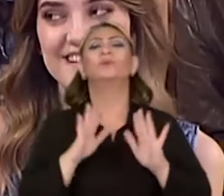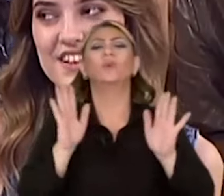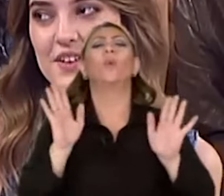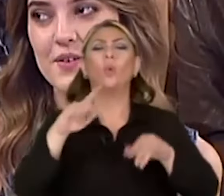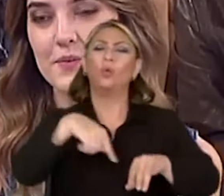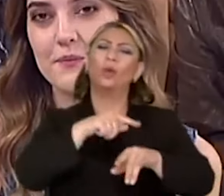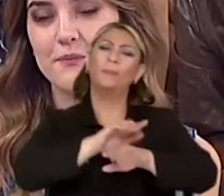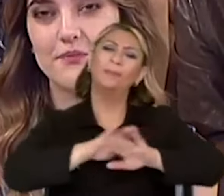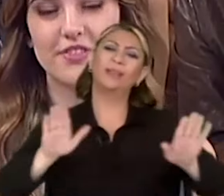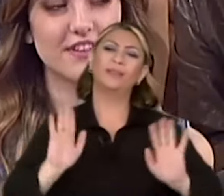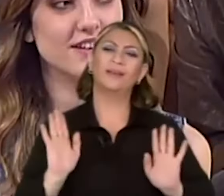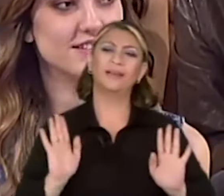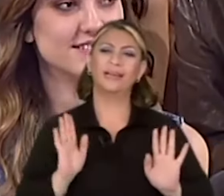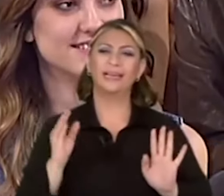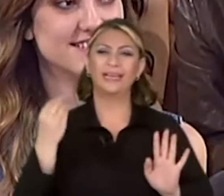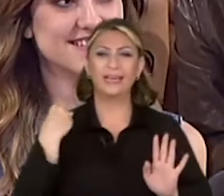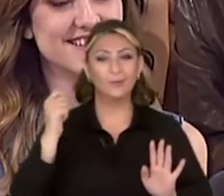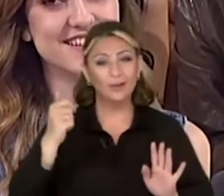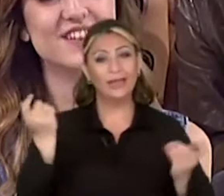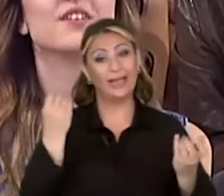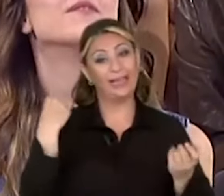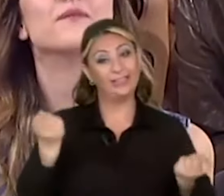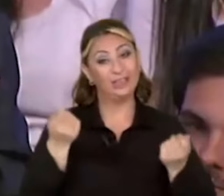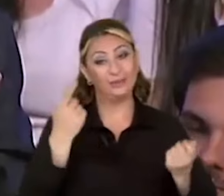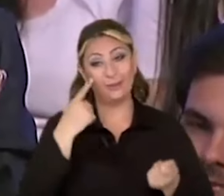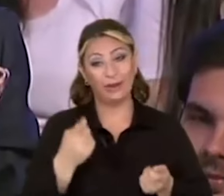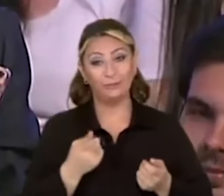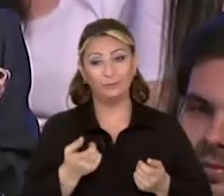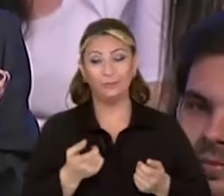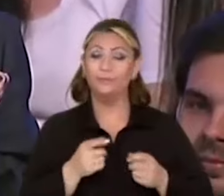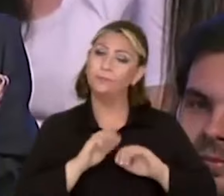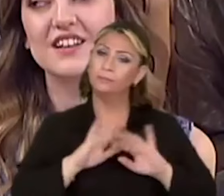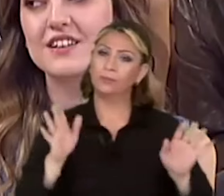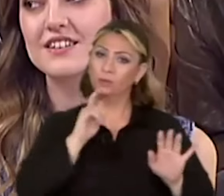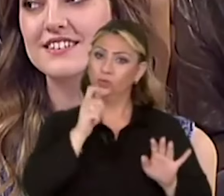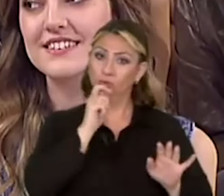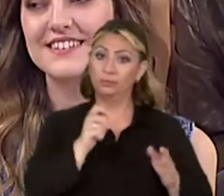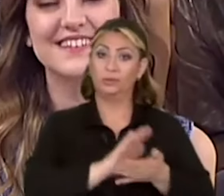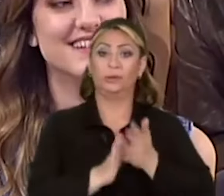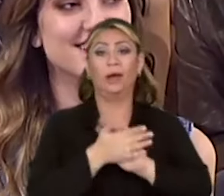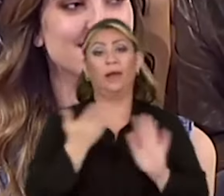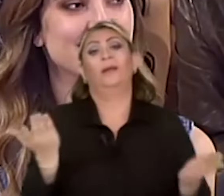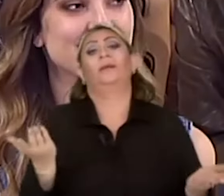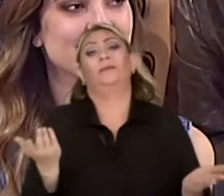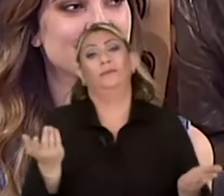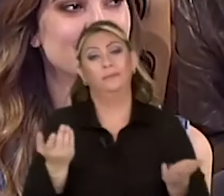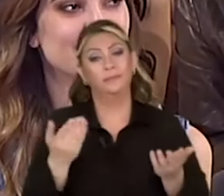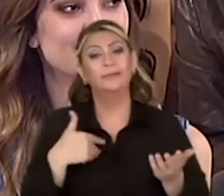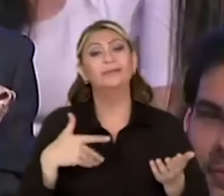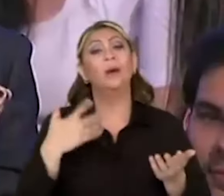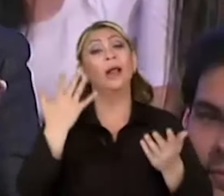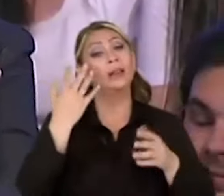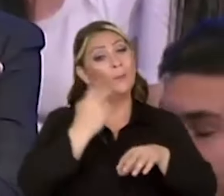O dönemdi, bitti. Yeni günlere, yeni işlerimize bakalım. Nasıl bitti ya? Ya artık devamlı sunacağız mı canım? Sunuculuk mu yapacağız? Ya bir Allah